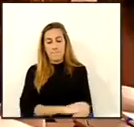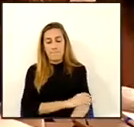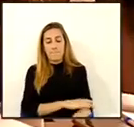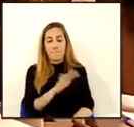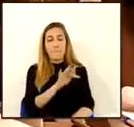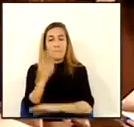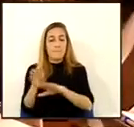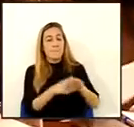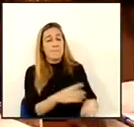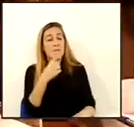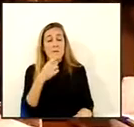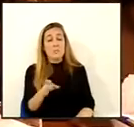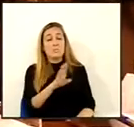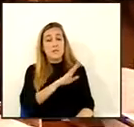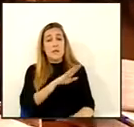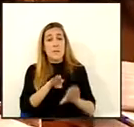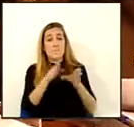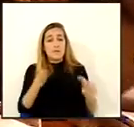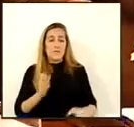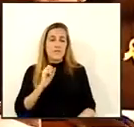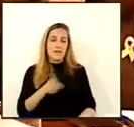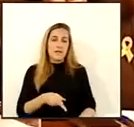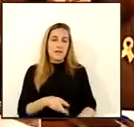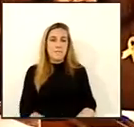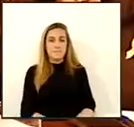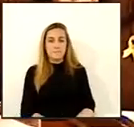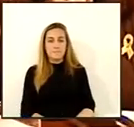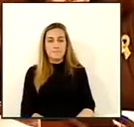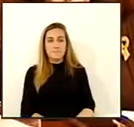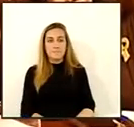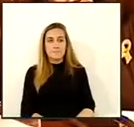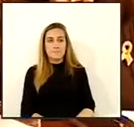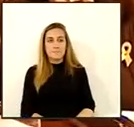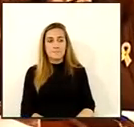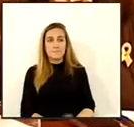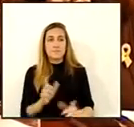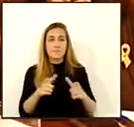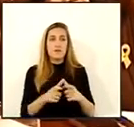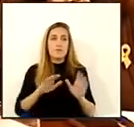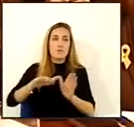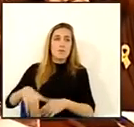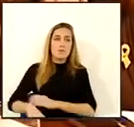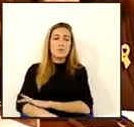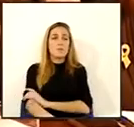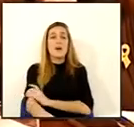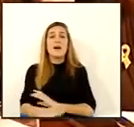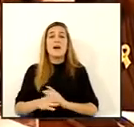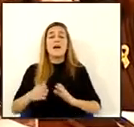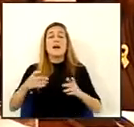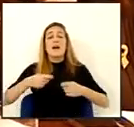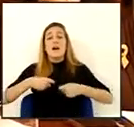Passem a les preguntes de Plataforma Bigatana. Després de l'última reunió amb els periodistes del Mercat Municipal, s'ha